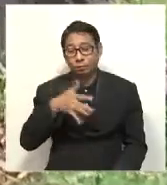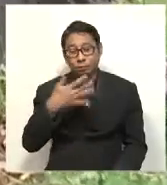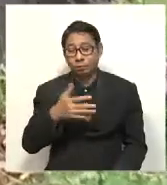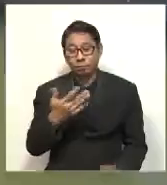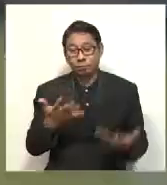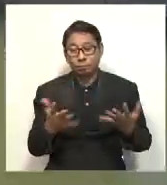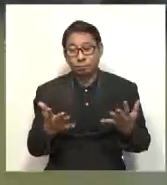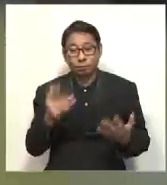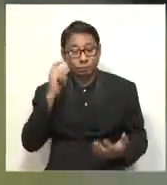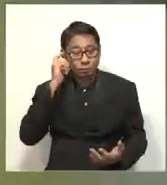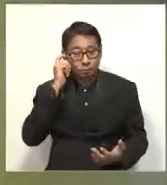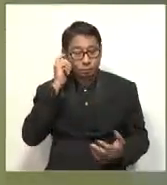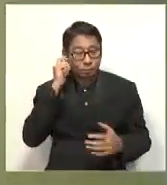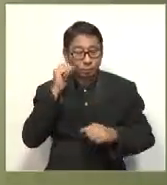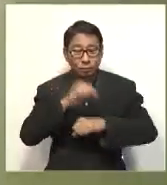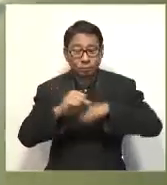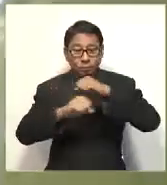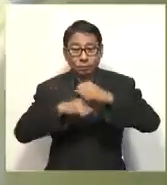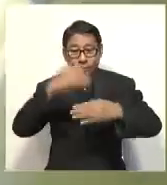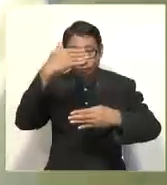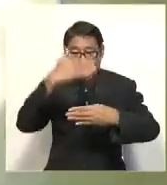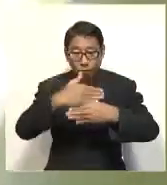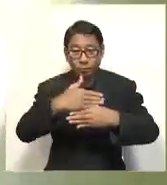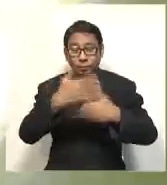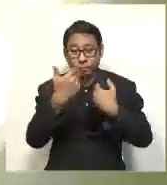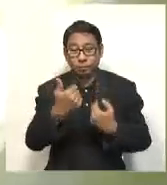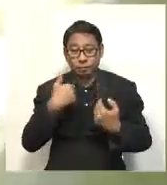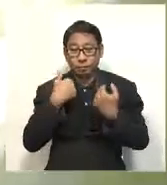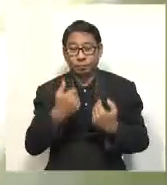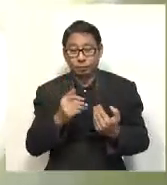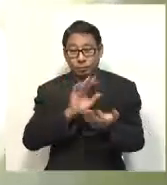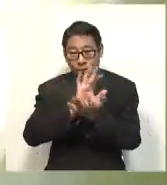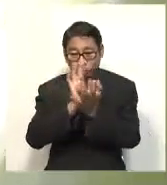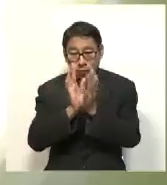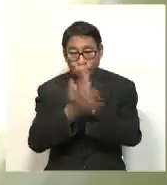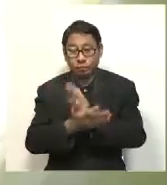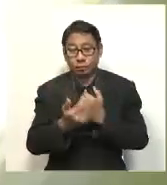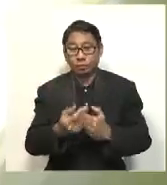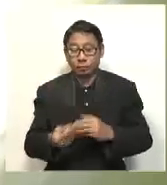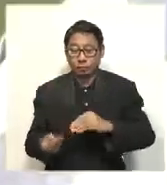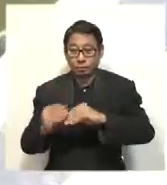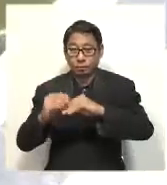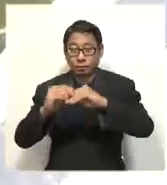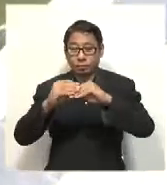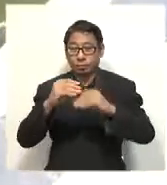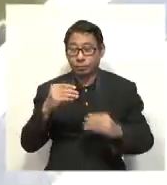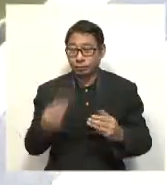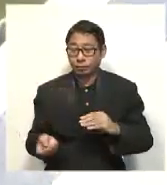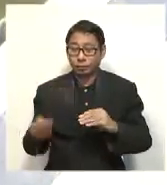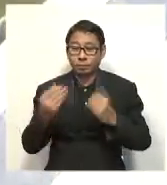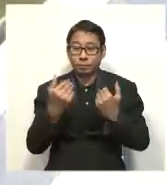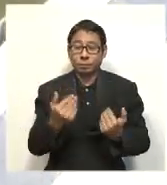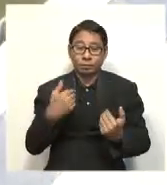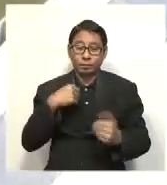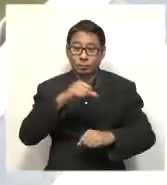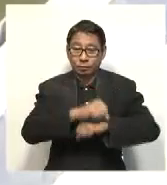ไป การก่อสร้างฝายพับได้แห่งนี้นะครับยังนับว่าทำให้เกิดการเปลี่ยนแปลงครั้งใหญ่ต่อกว้านพะเยาอีกครั้งหนึ่งนับตั้งแต่มี